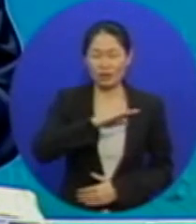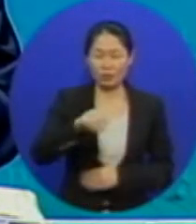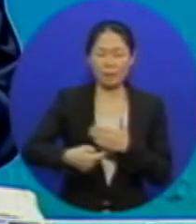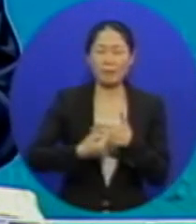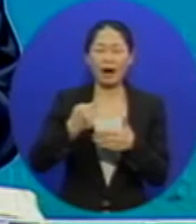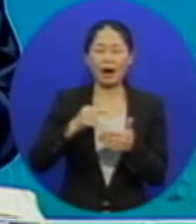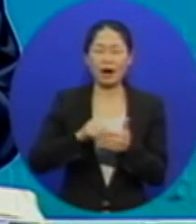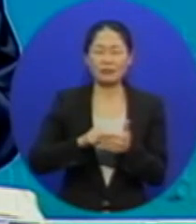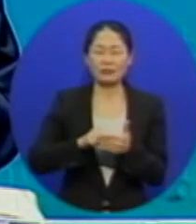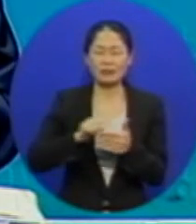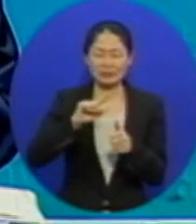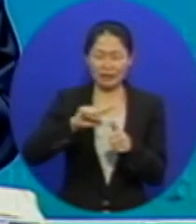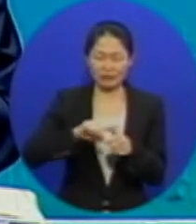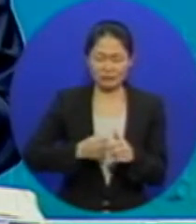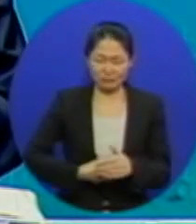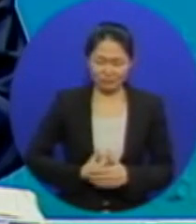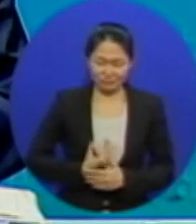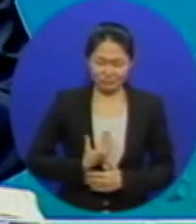마음으로부터